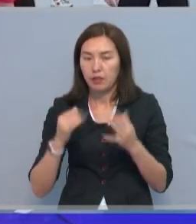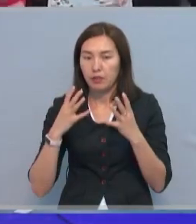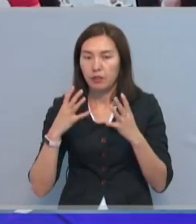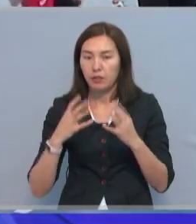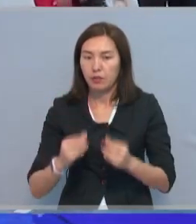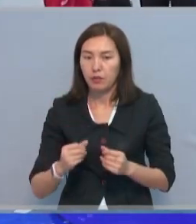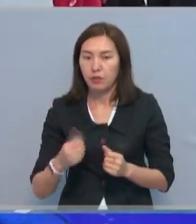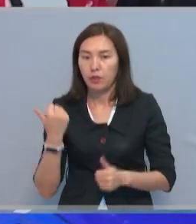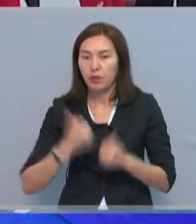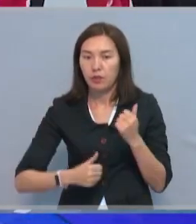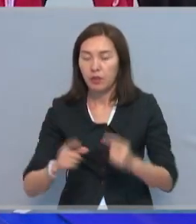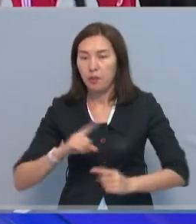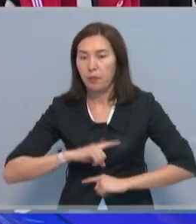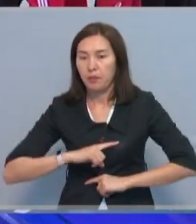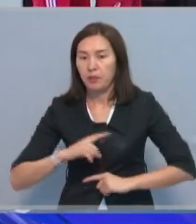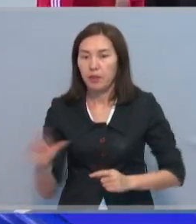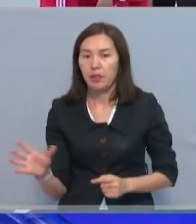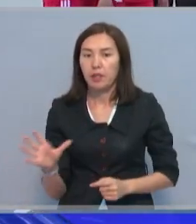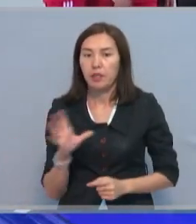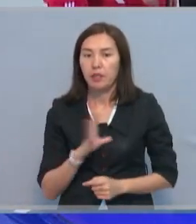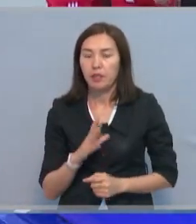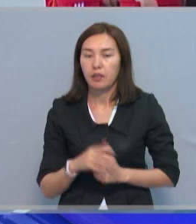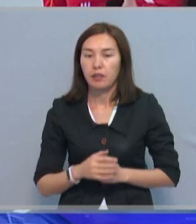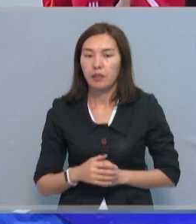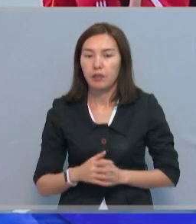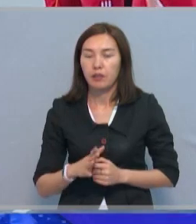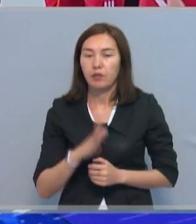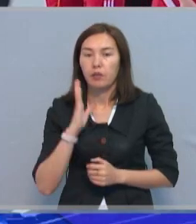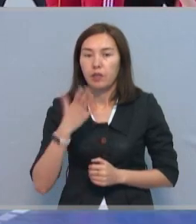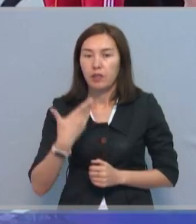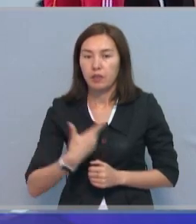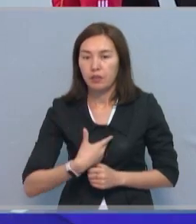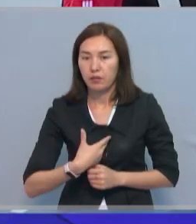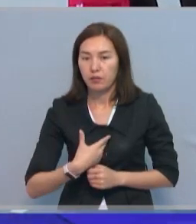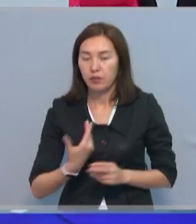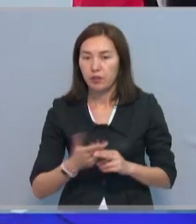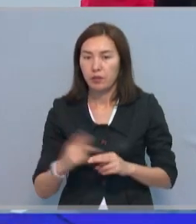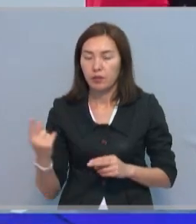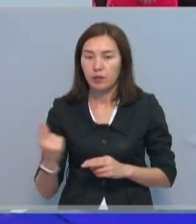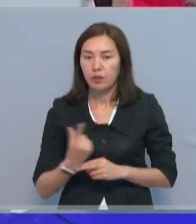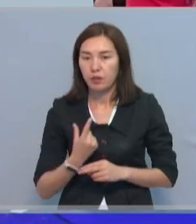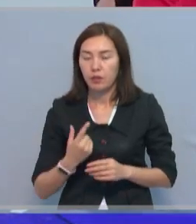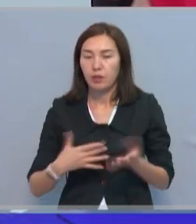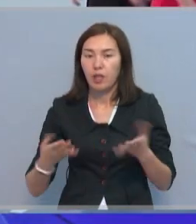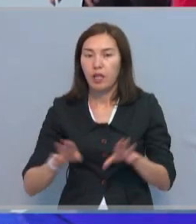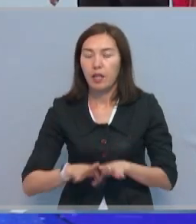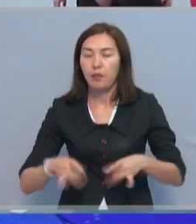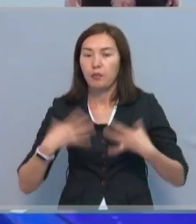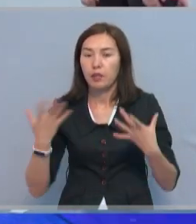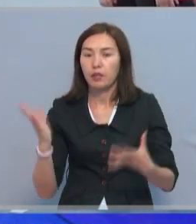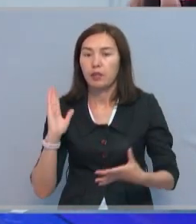таңда. Жарыстың уже ақтық мәреге жетуіне аз қалды. Құдай қаласа бізде осының біріне уже жабылу салтанаты